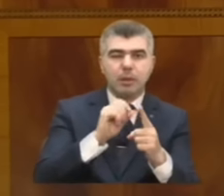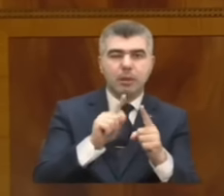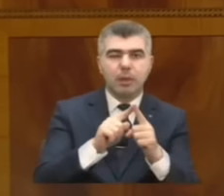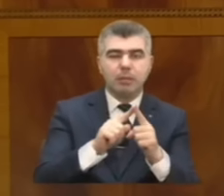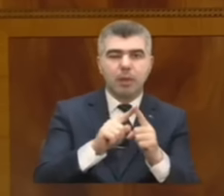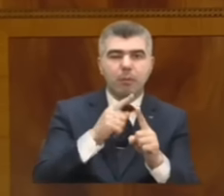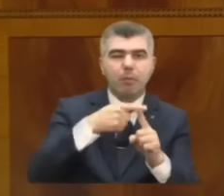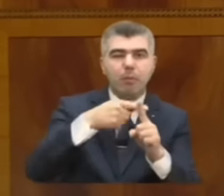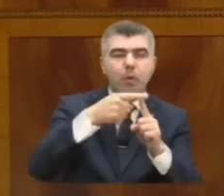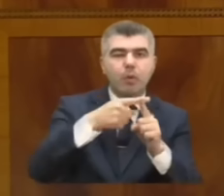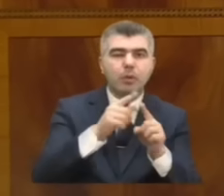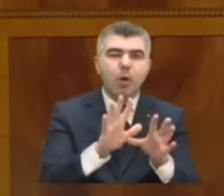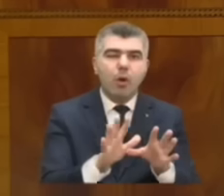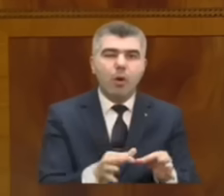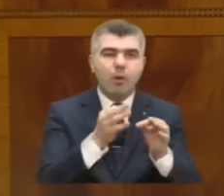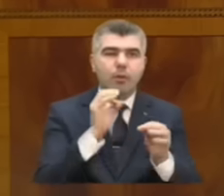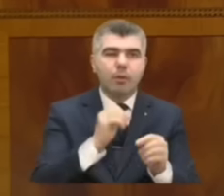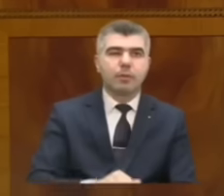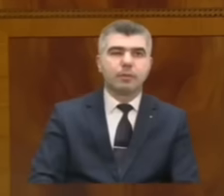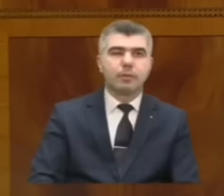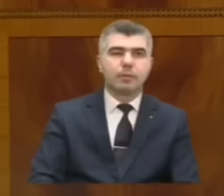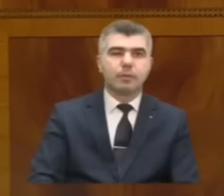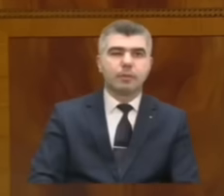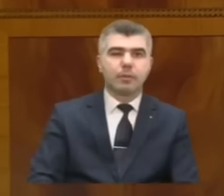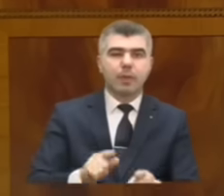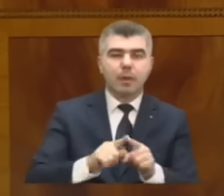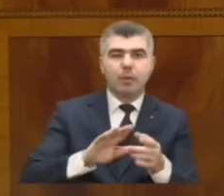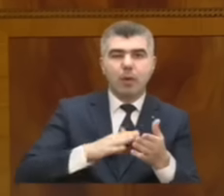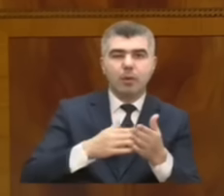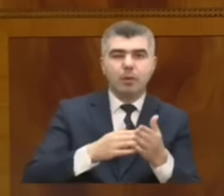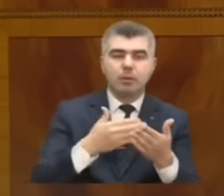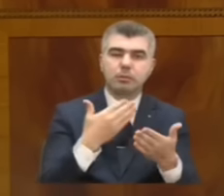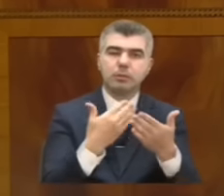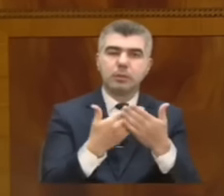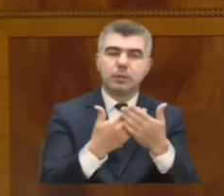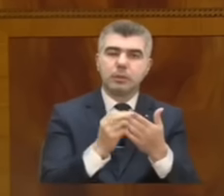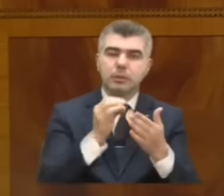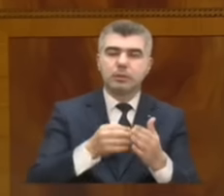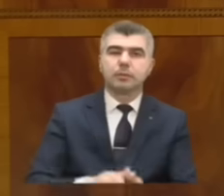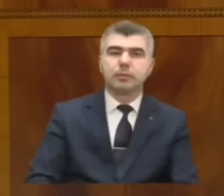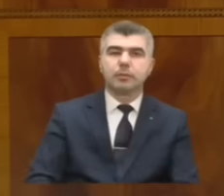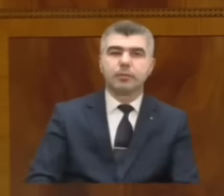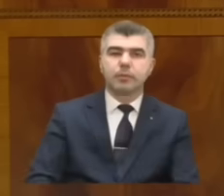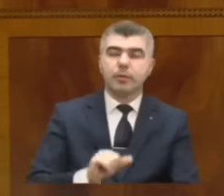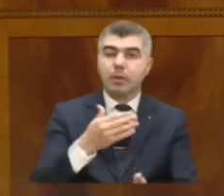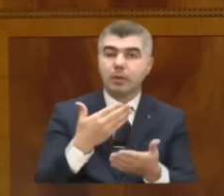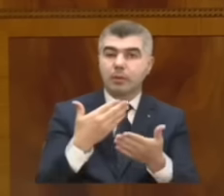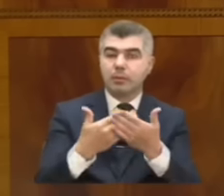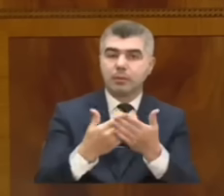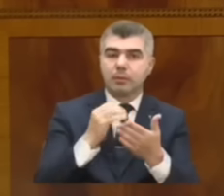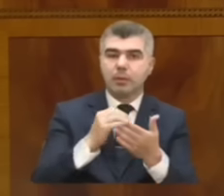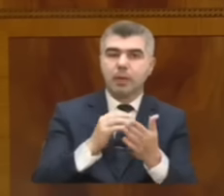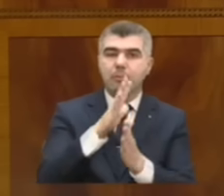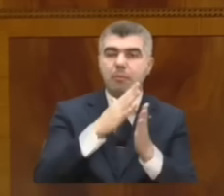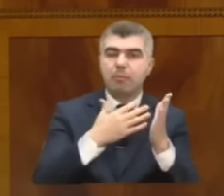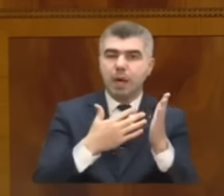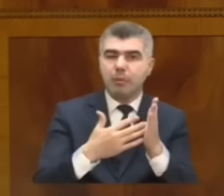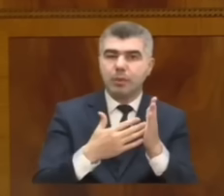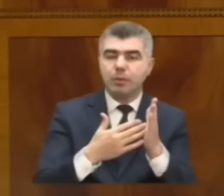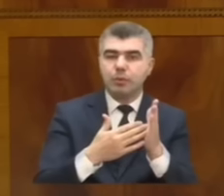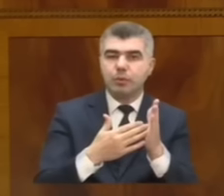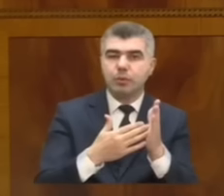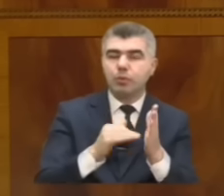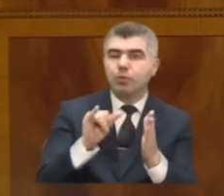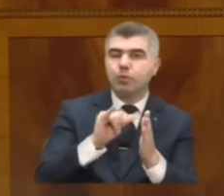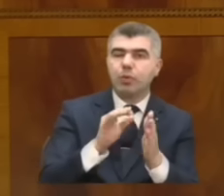الصادرات وإجراء تقييم حقيقي لأثرها على أرض الواقع. أي أثر فعلي لبرنامج تصديركم؟